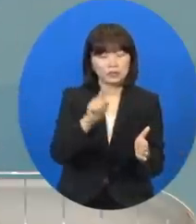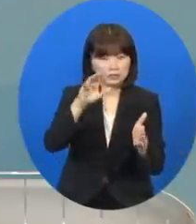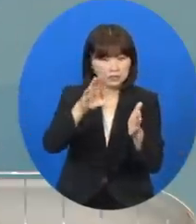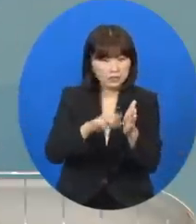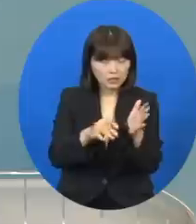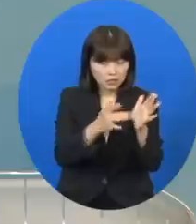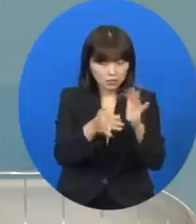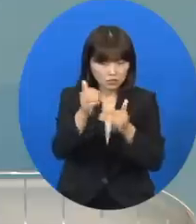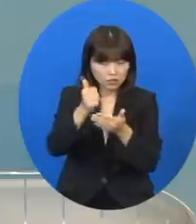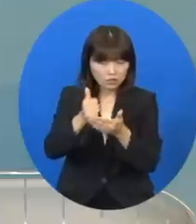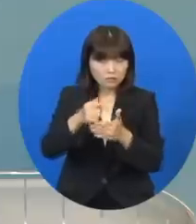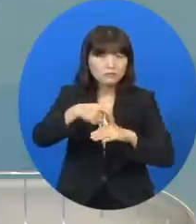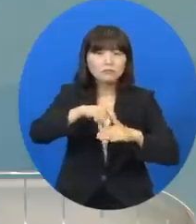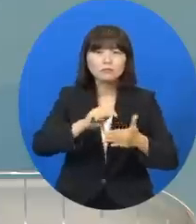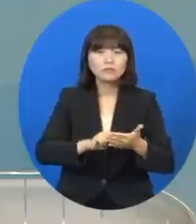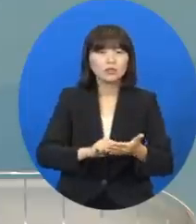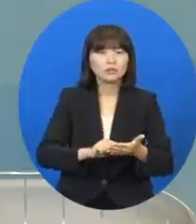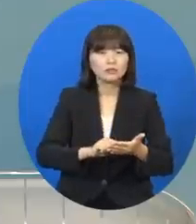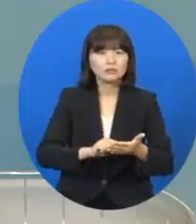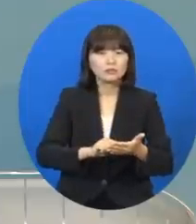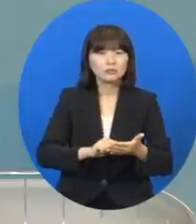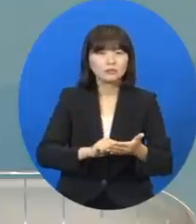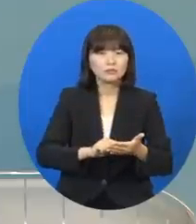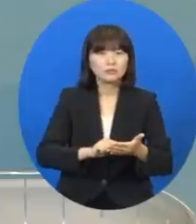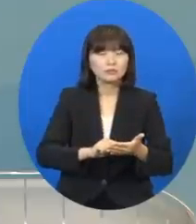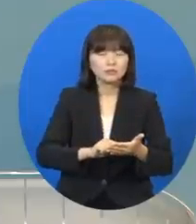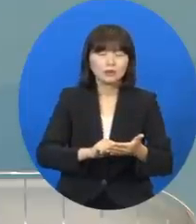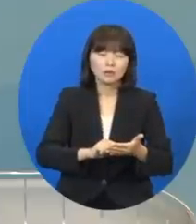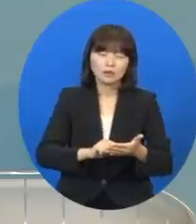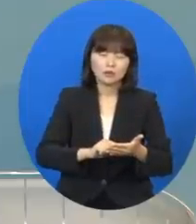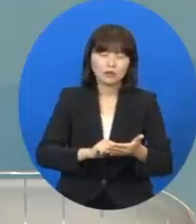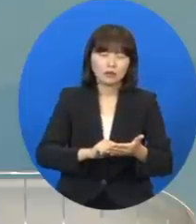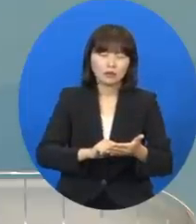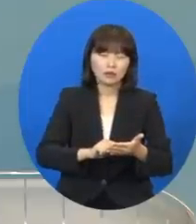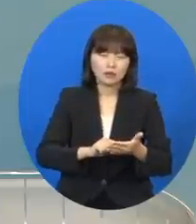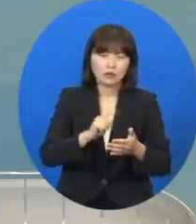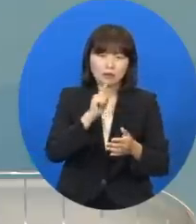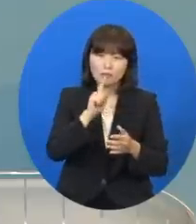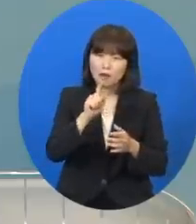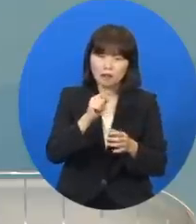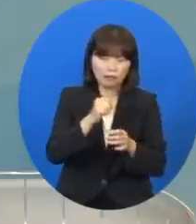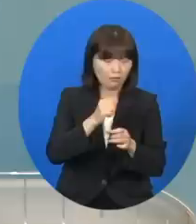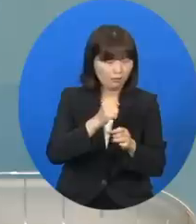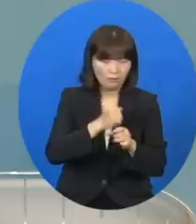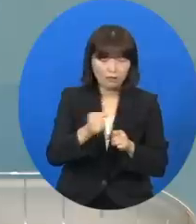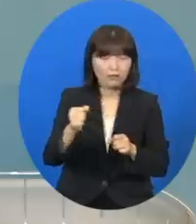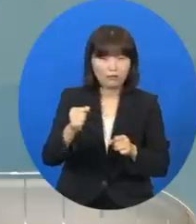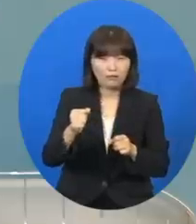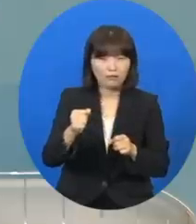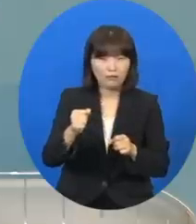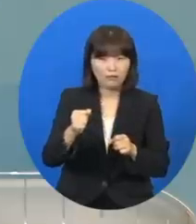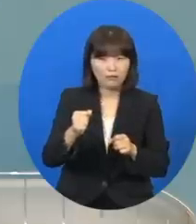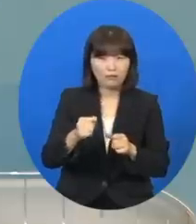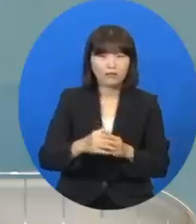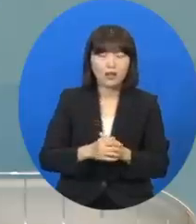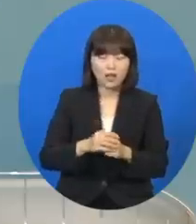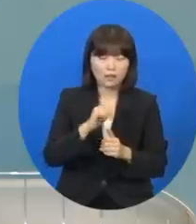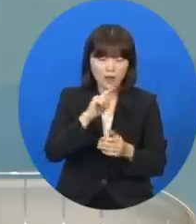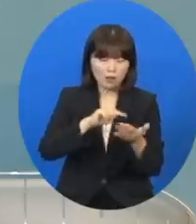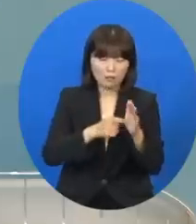예수님의 심정은요, 그냥 장난이 아닌 거예요. 말로만 우리를 사랑한다는 거 아닌